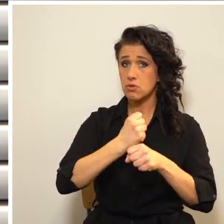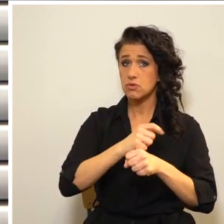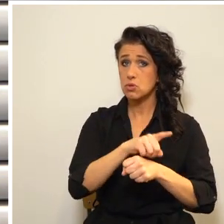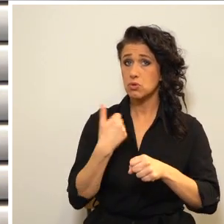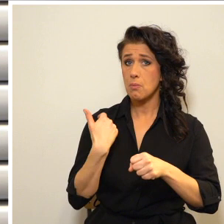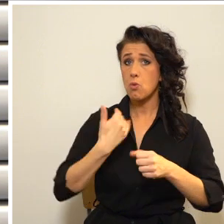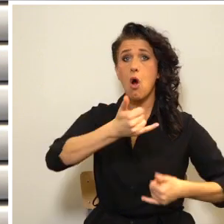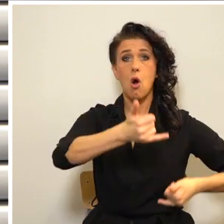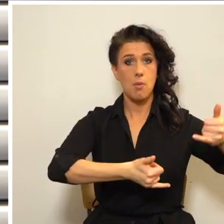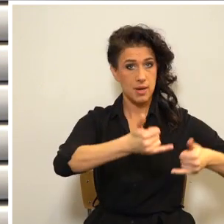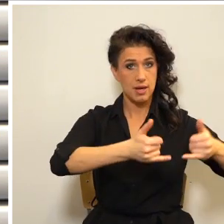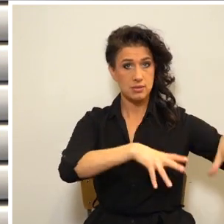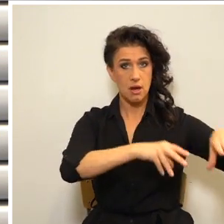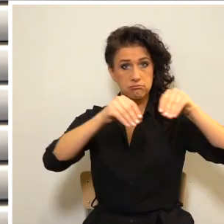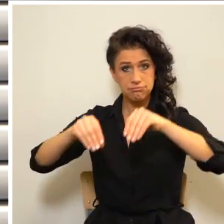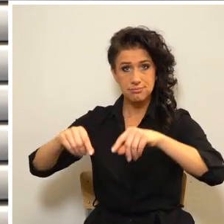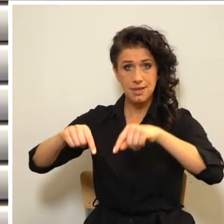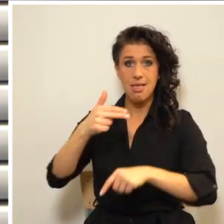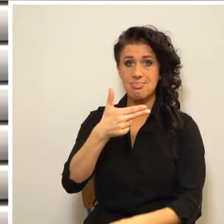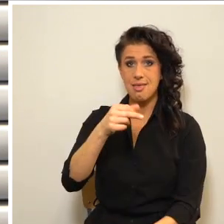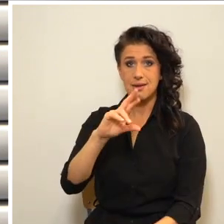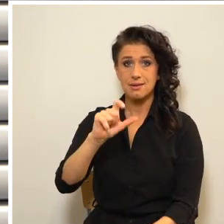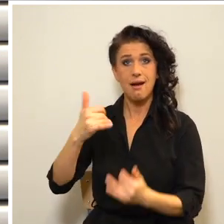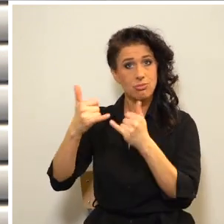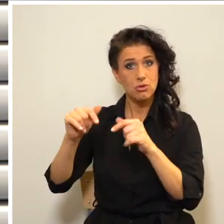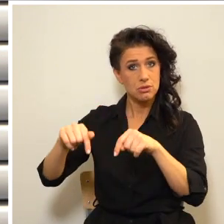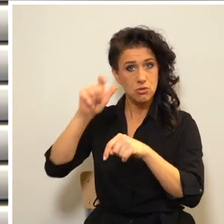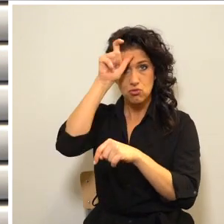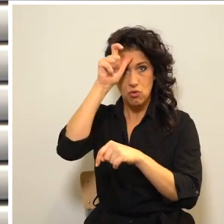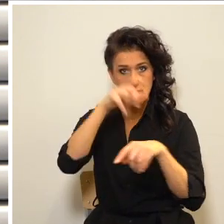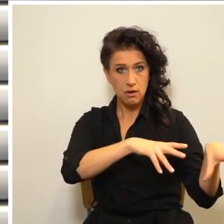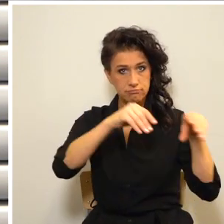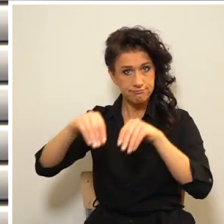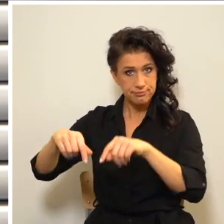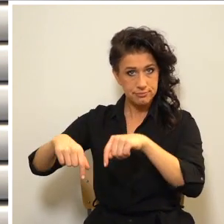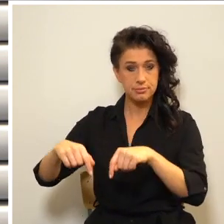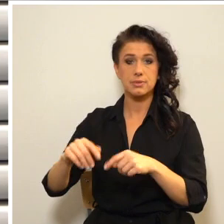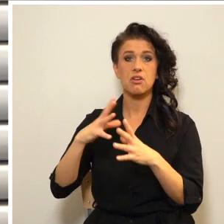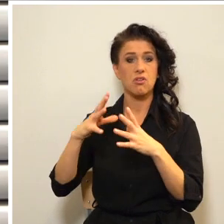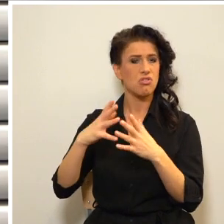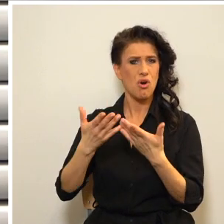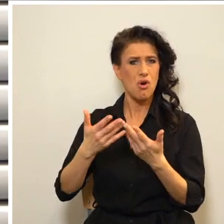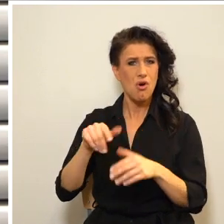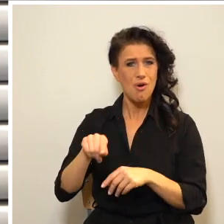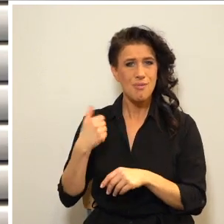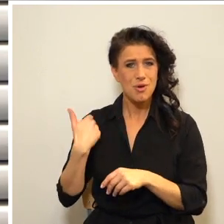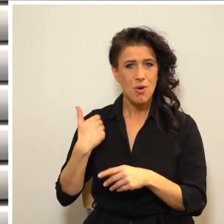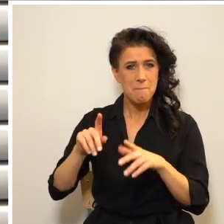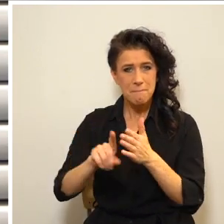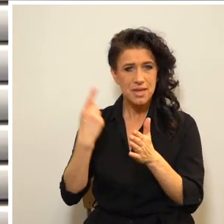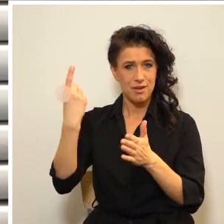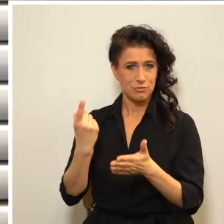operacja dość wczesna jak na tamte czasy tylko 10 lat później od wogóle pierwszego przeszczepu nerki